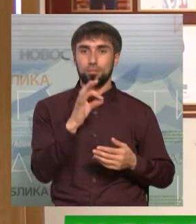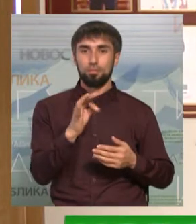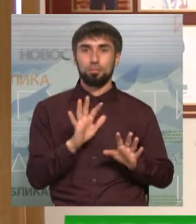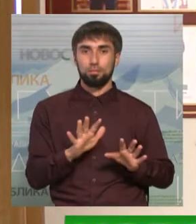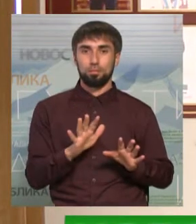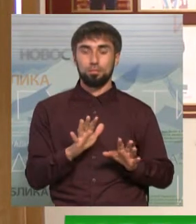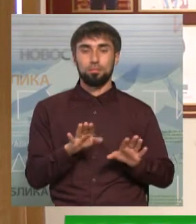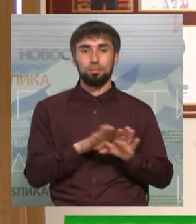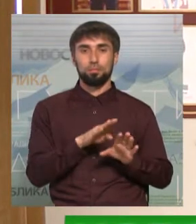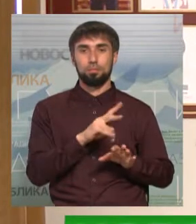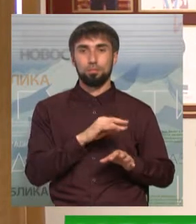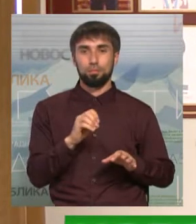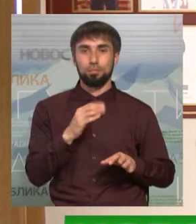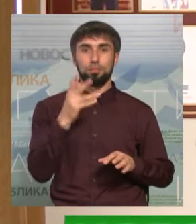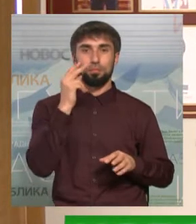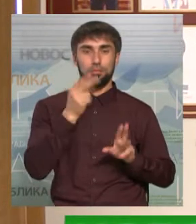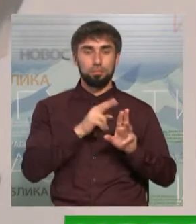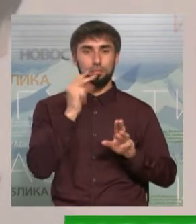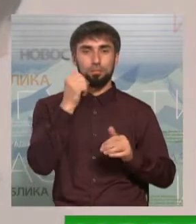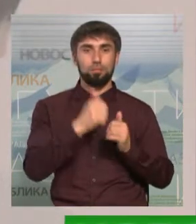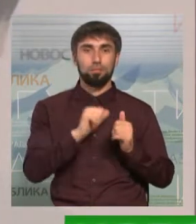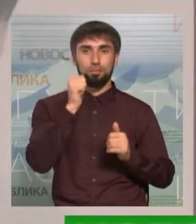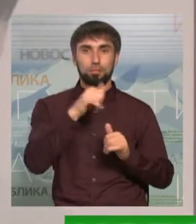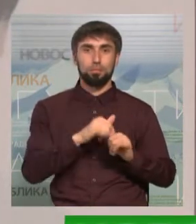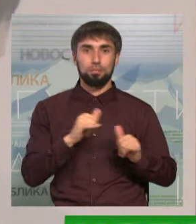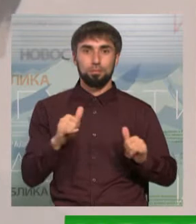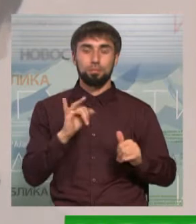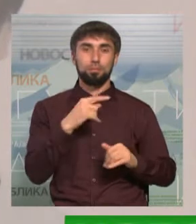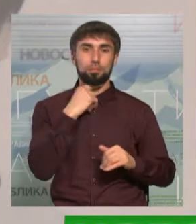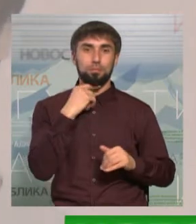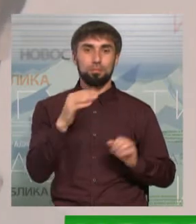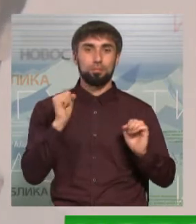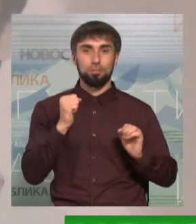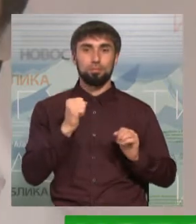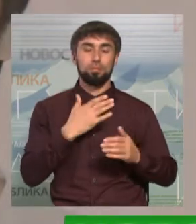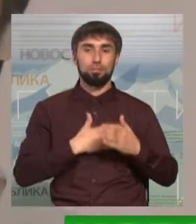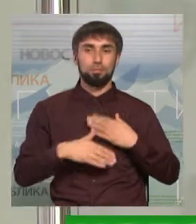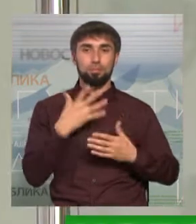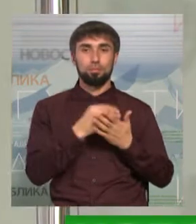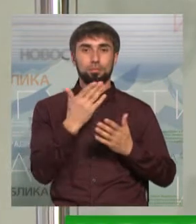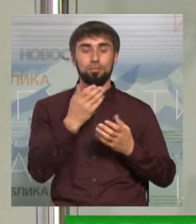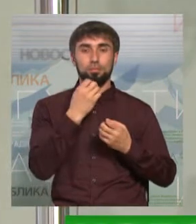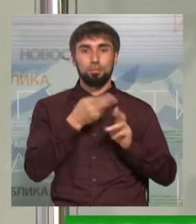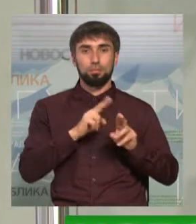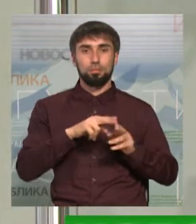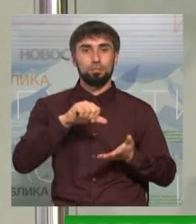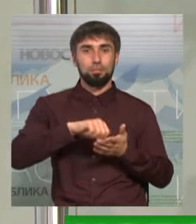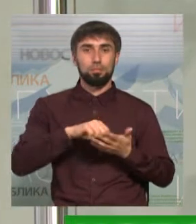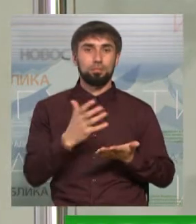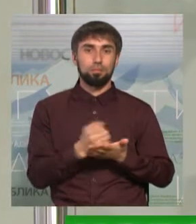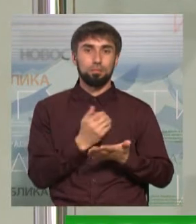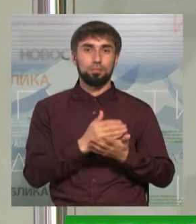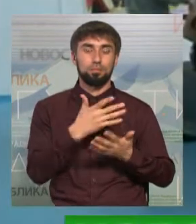22%. Тем не менее, эта цифра с каждым годом растет, а ингушские спортсмены радуют своими успехами на всероссийских и международных